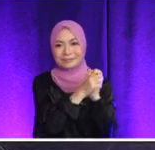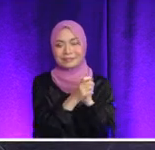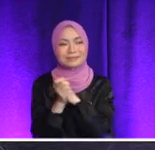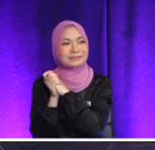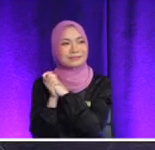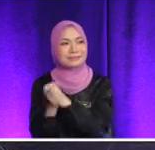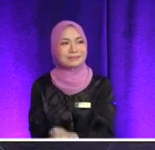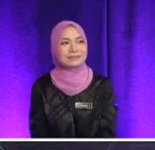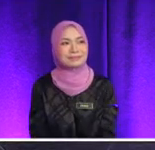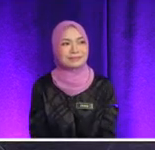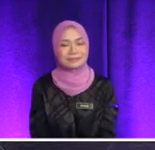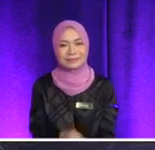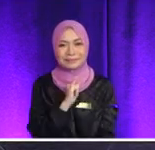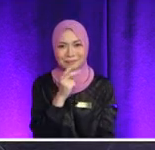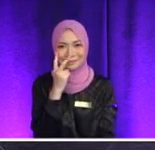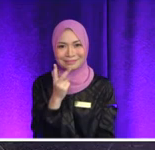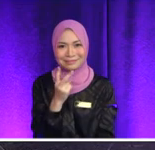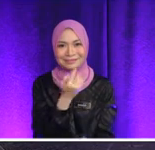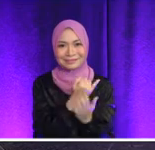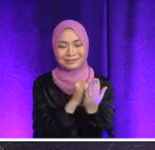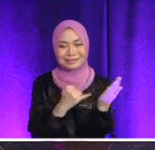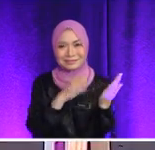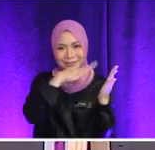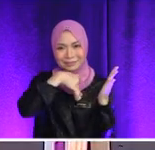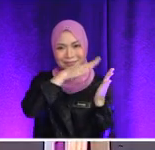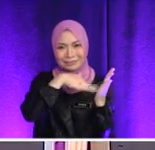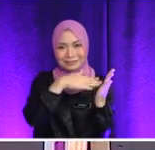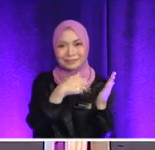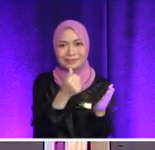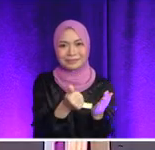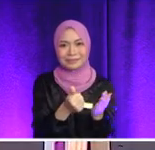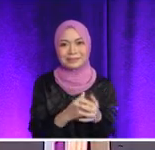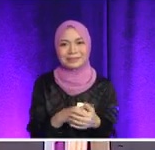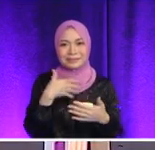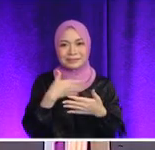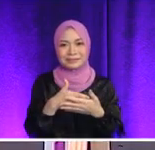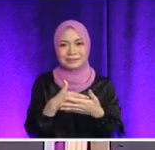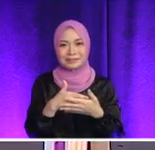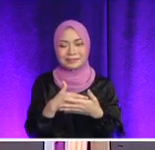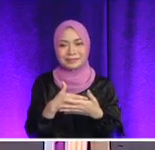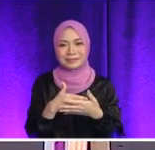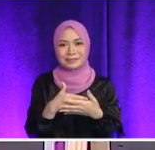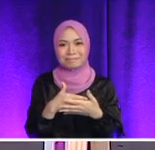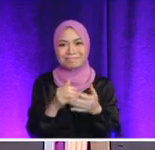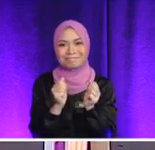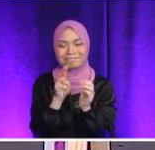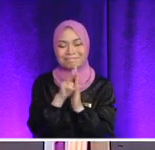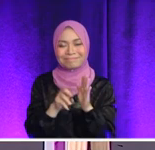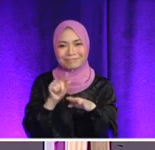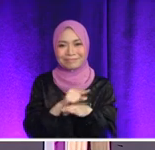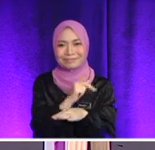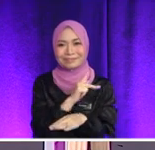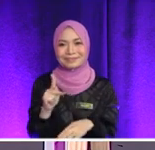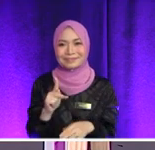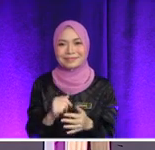saya lihat hasil karya dan penyampaian menggunakan wasit ini semuanya tepat Nah